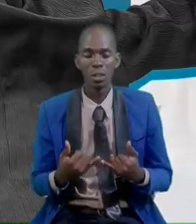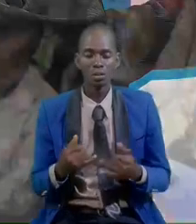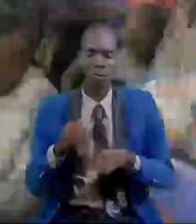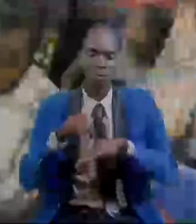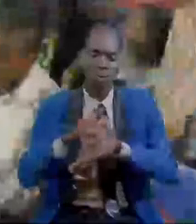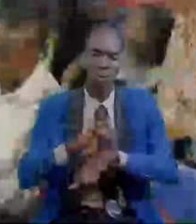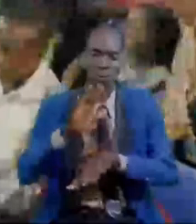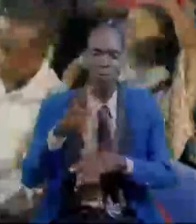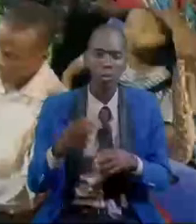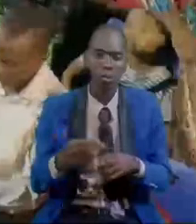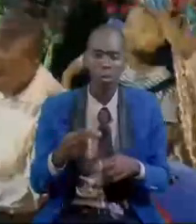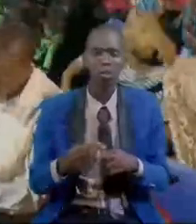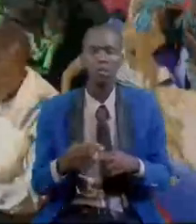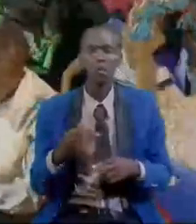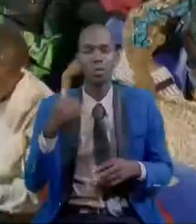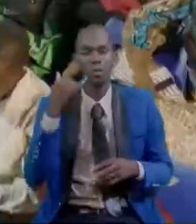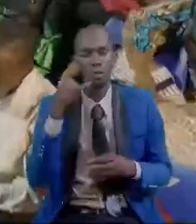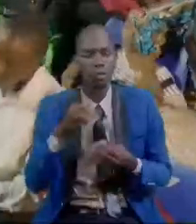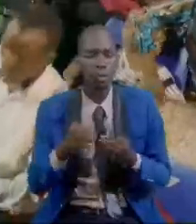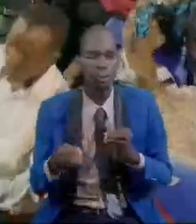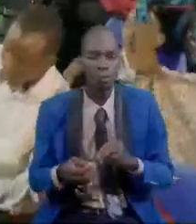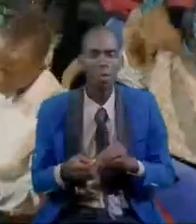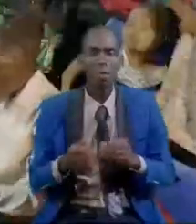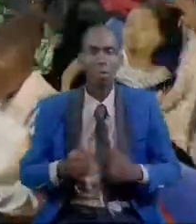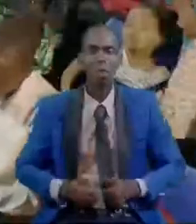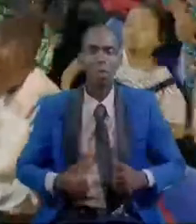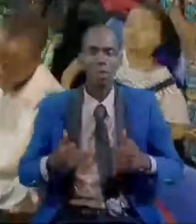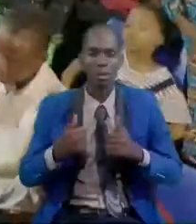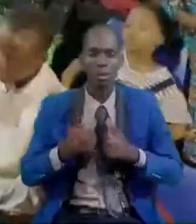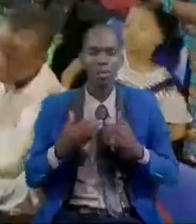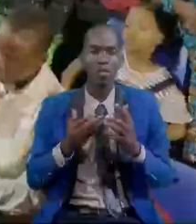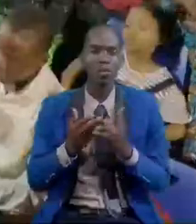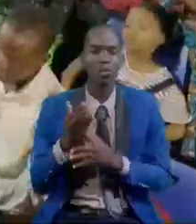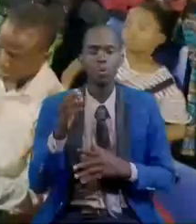Envoie nom, prénom ou numéro qui vous sont communiqués.